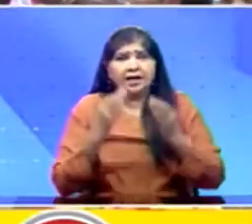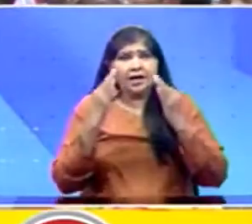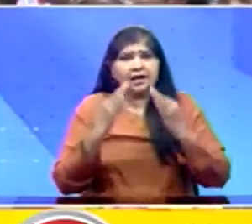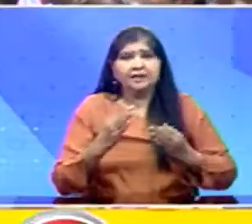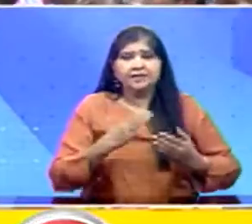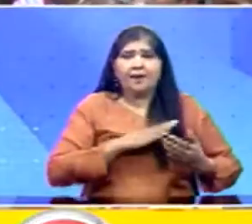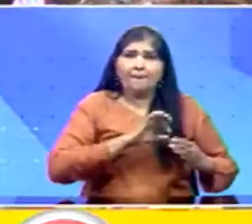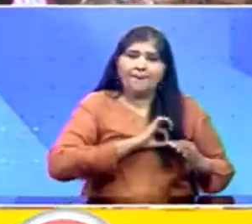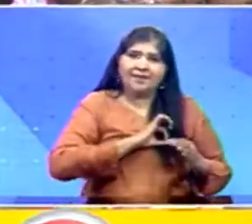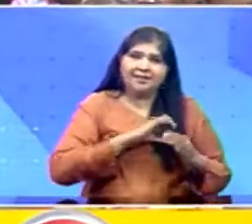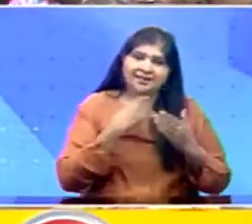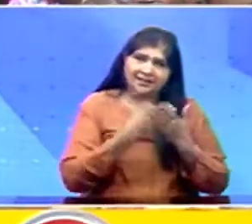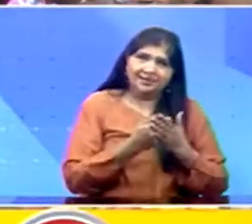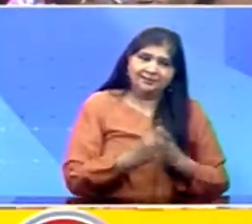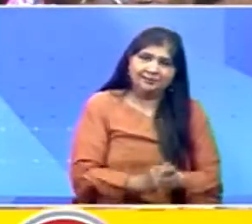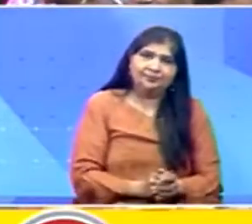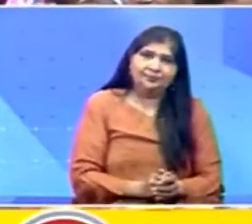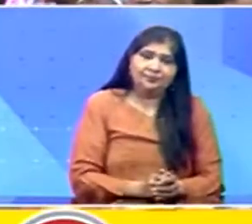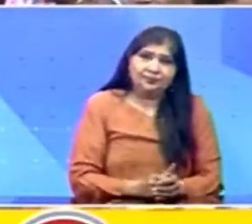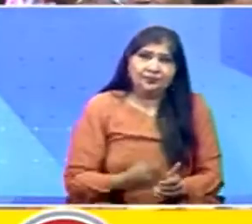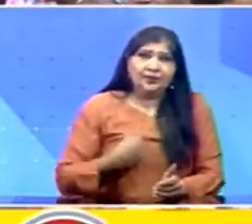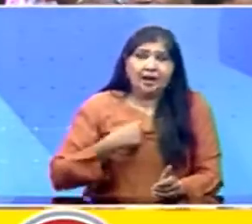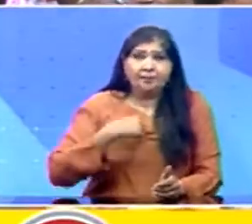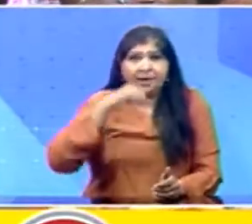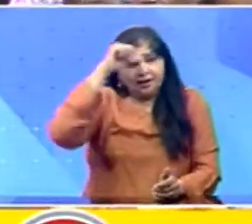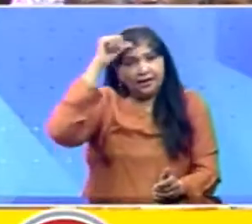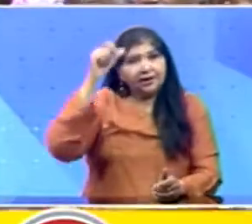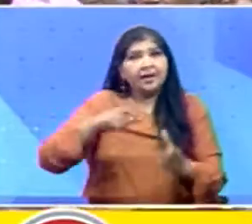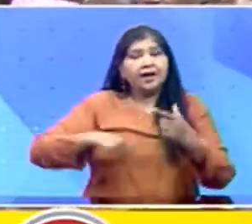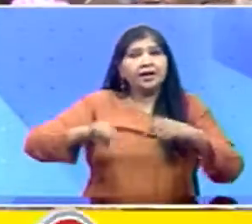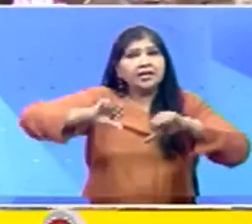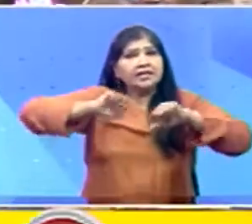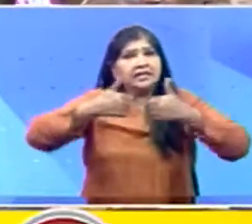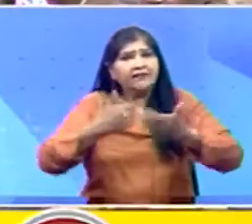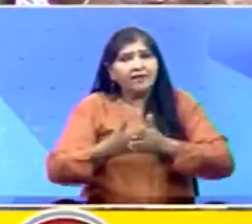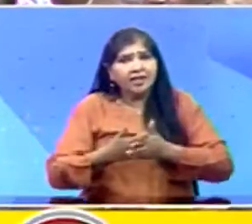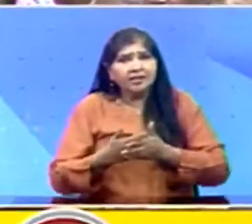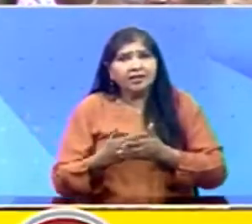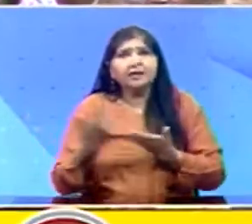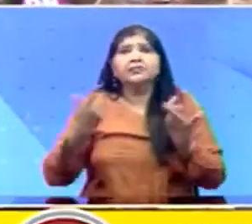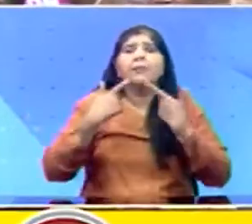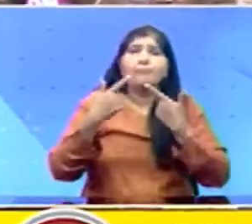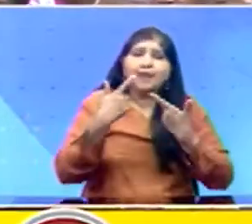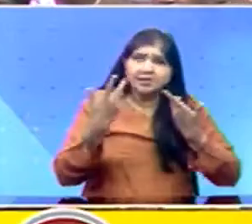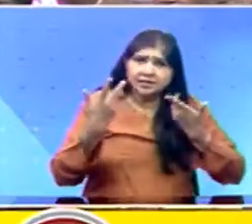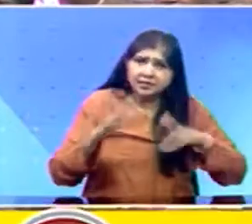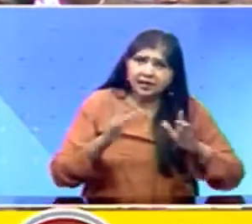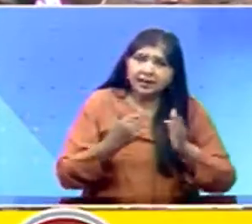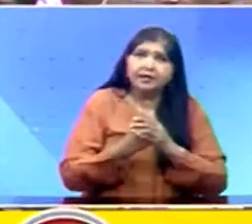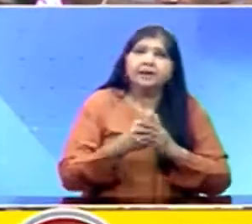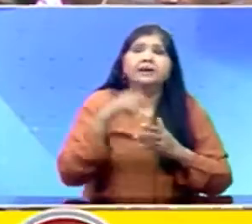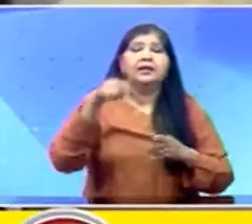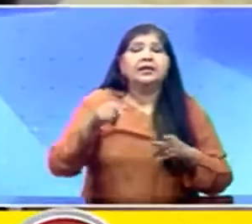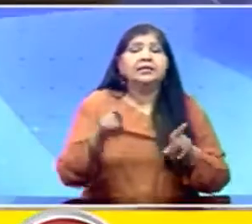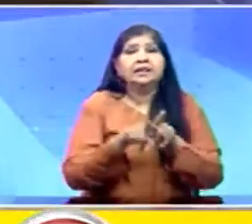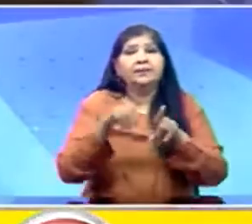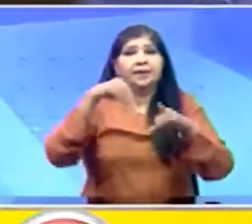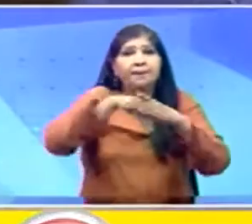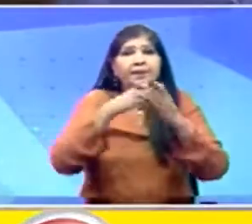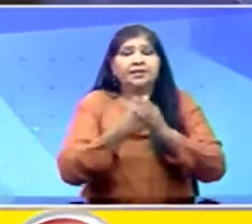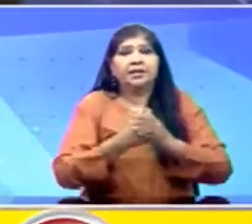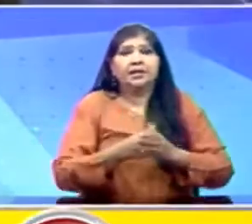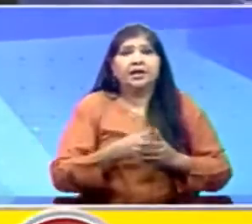सुखद रहा। हमने देश वास्यों के सभलताओं और उपलब्दियों की चर्चा की, इस सब के बीच